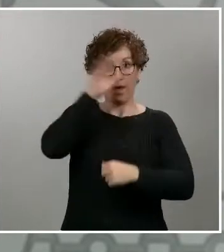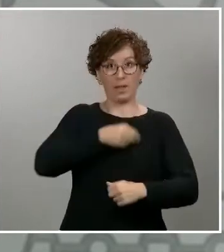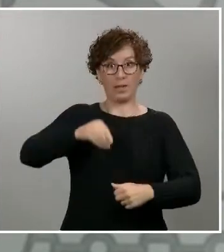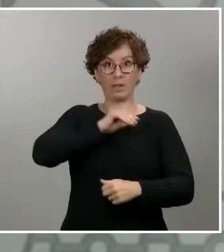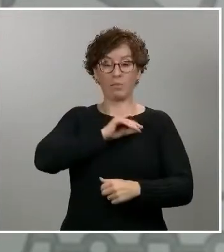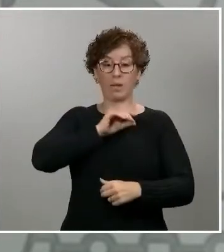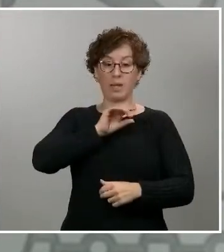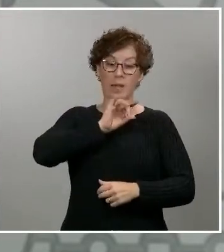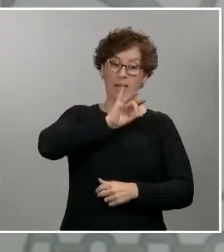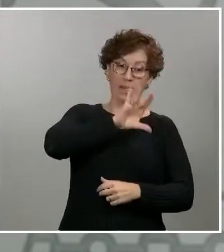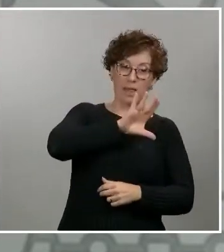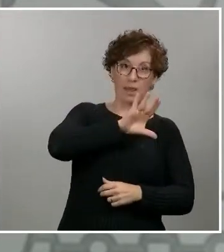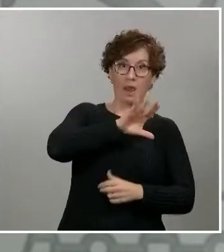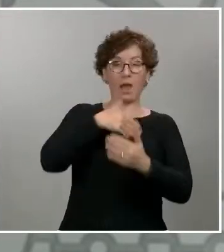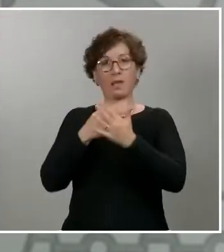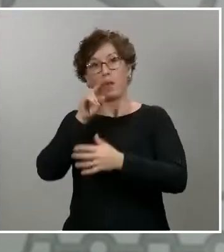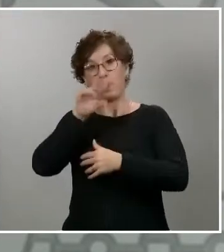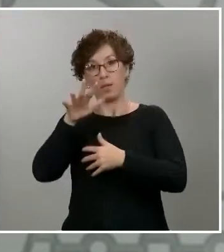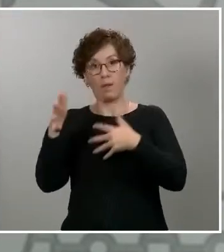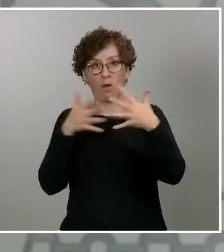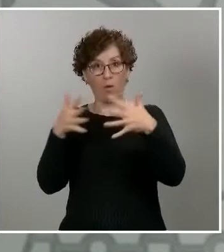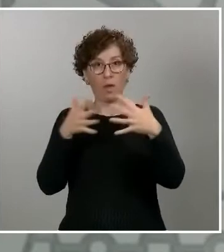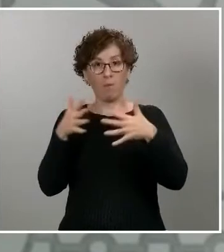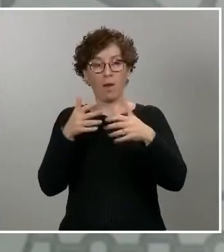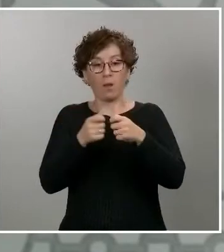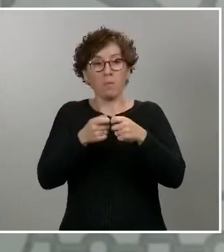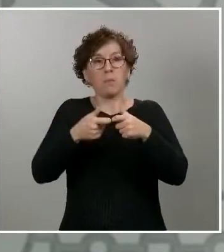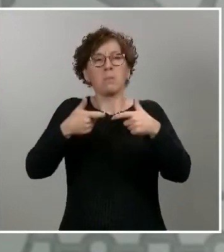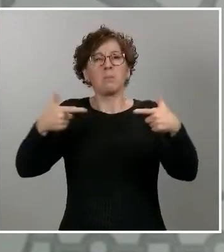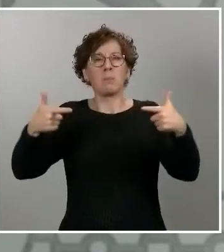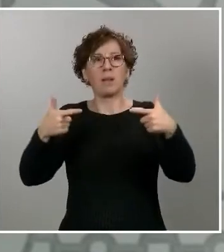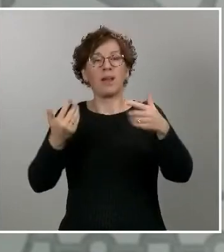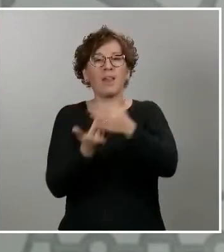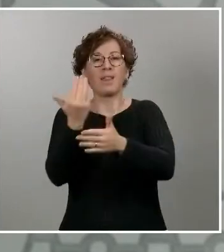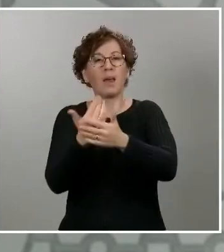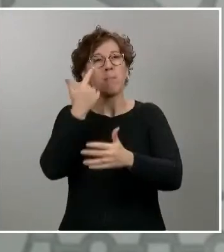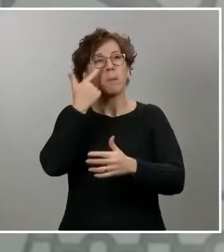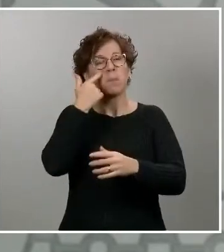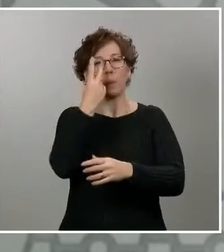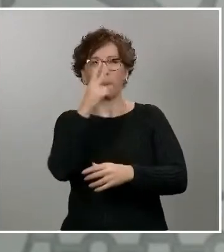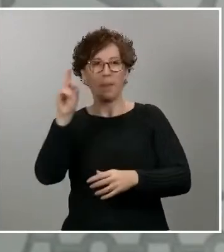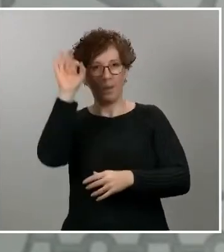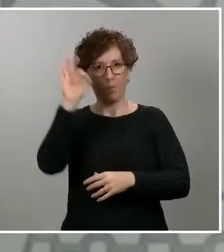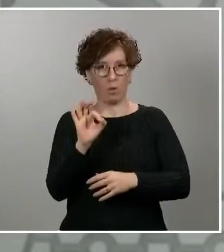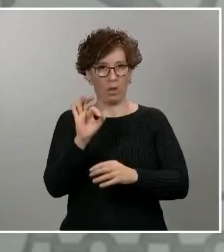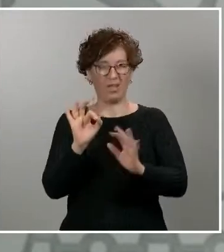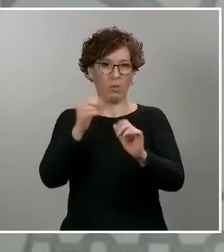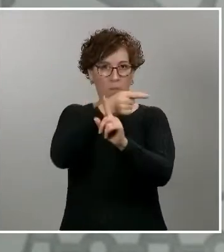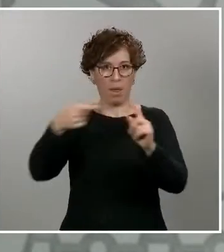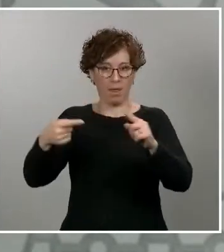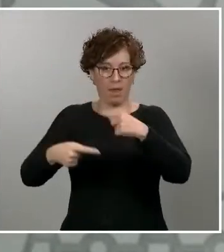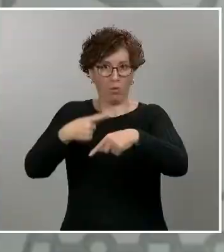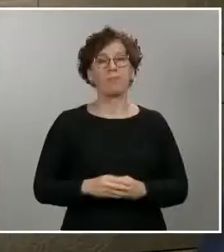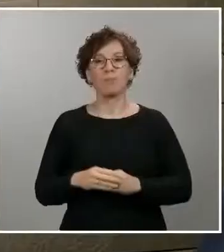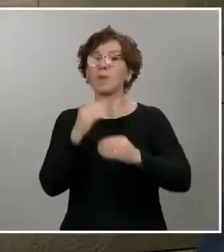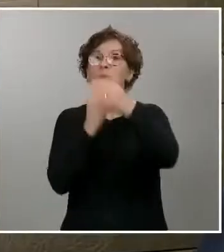25 de março, el incremento de casos medio era como de un 20% i des d'aquest dia és de un